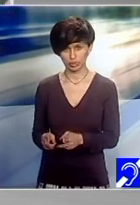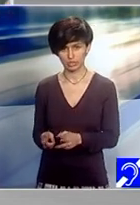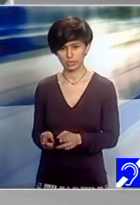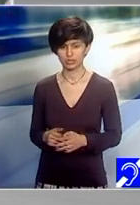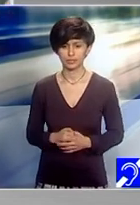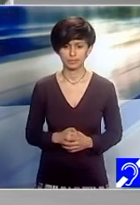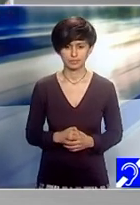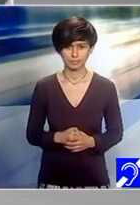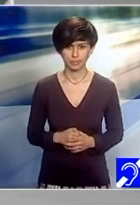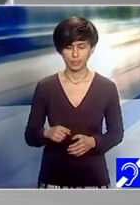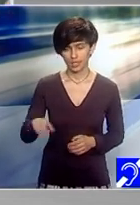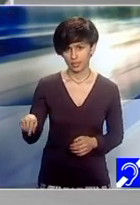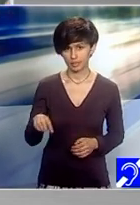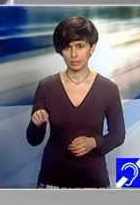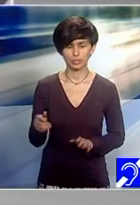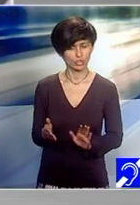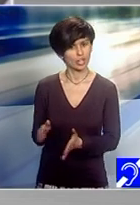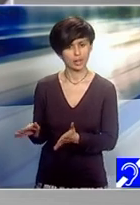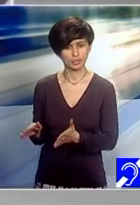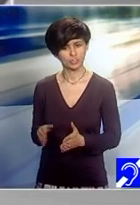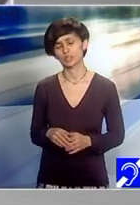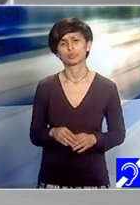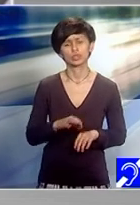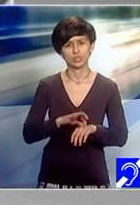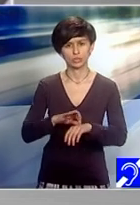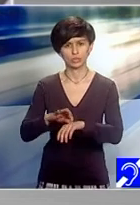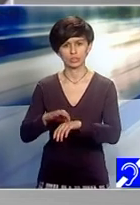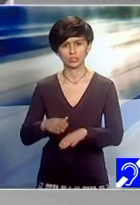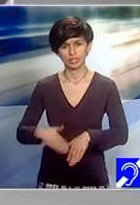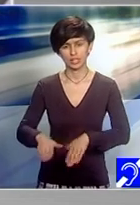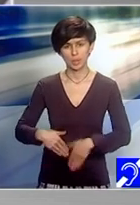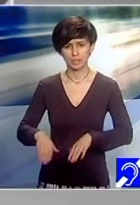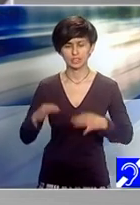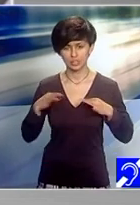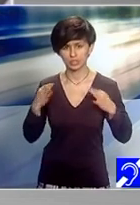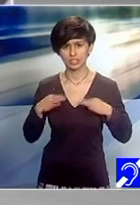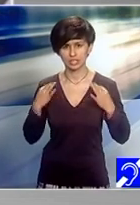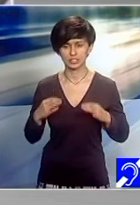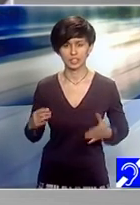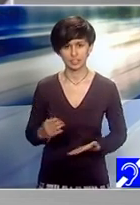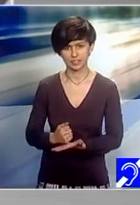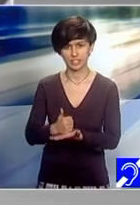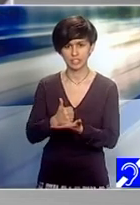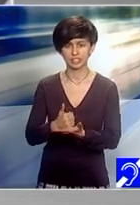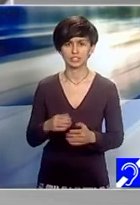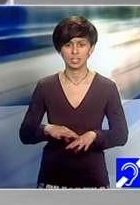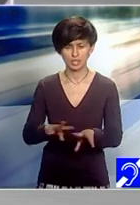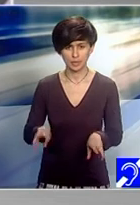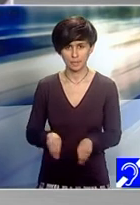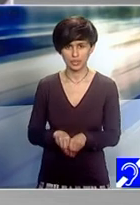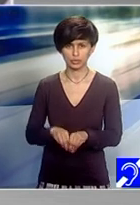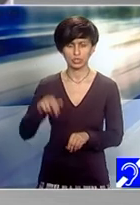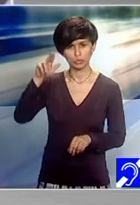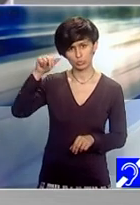suntem promotorul acestui proiect, ordonatorul fiind Ministerul Sănătății, care cofinanțează împreună cu norvegienii proiectul.